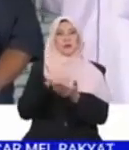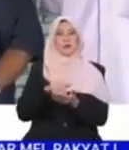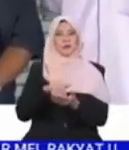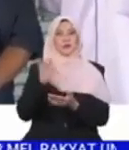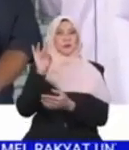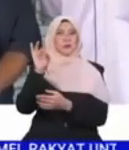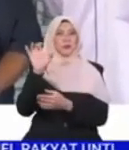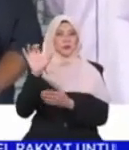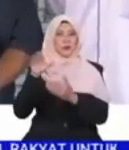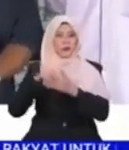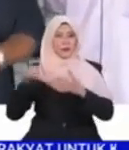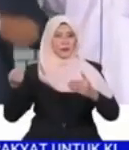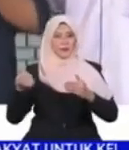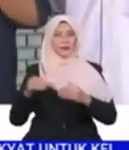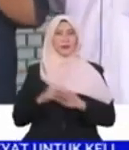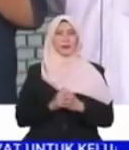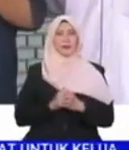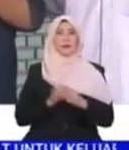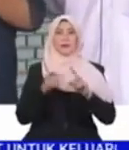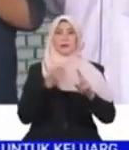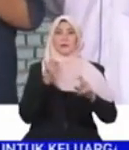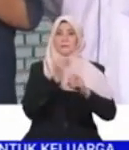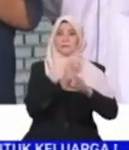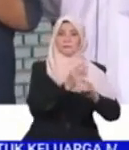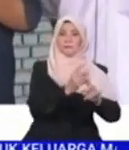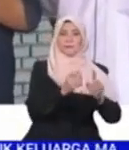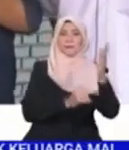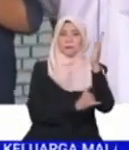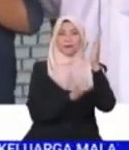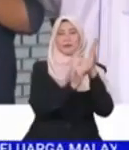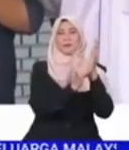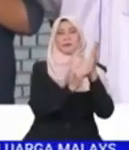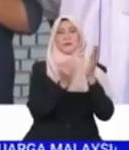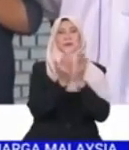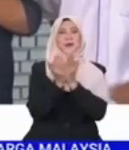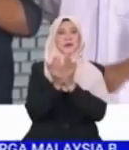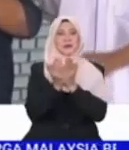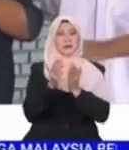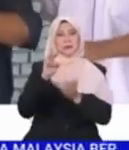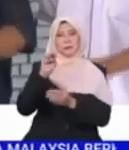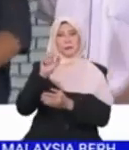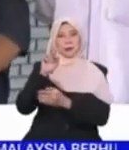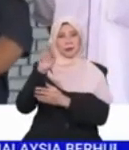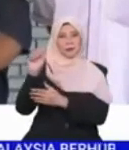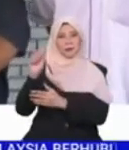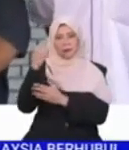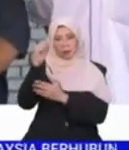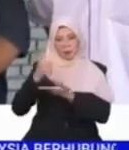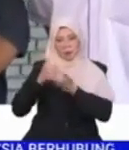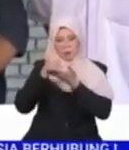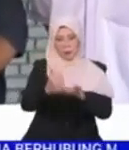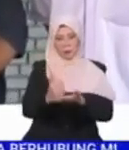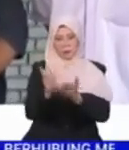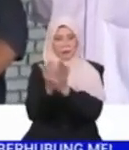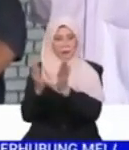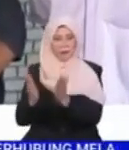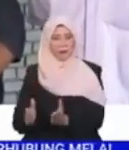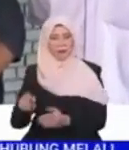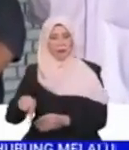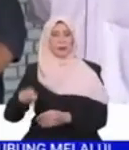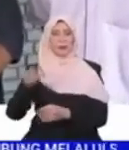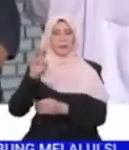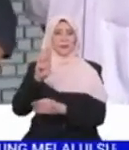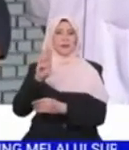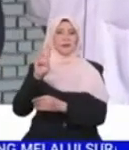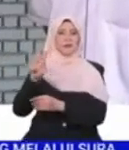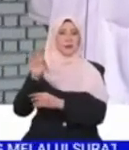RM212,800. Ini sebahagian daripada inisiatif Yayasan Pelajaran Mara untuk membantu para pelajar